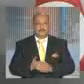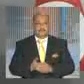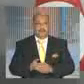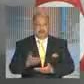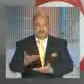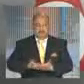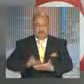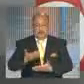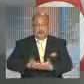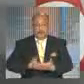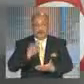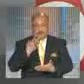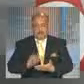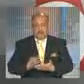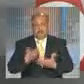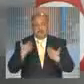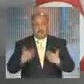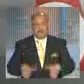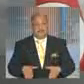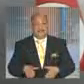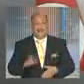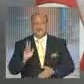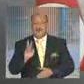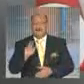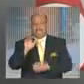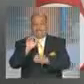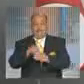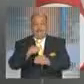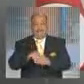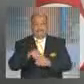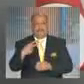بالحوكمة ومقاومة الفساد، وفعلنا ذلك بنفس التاريخ